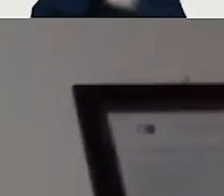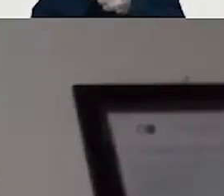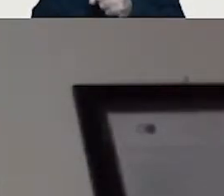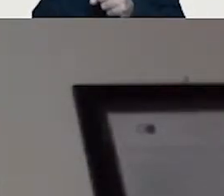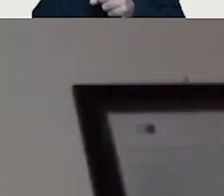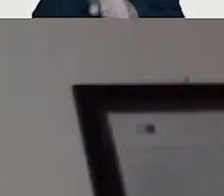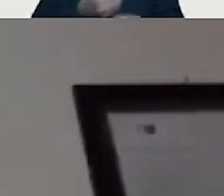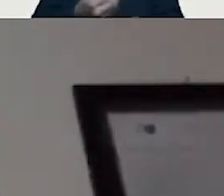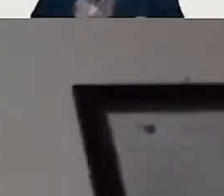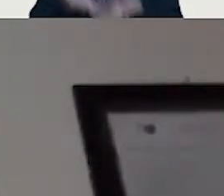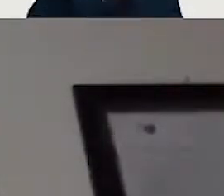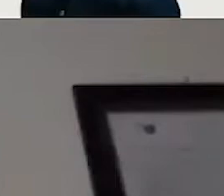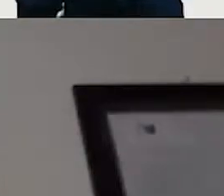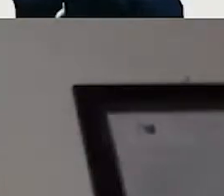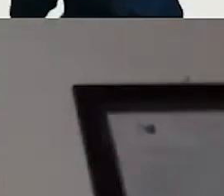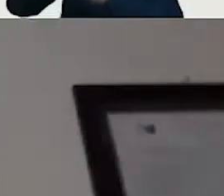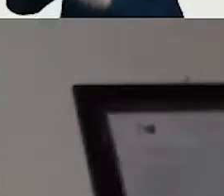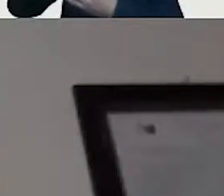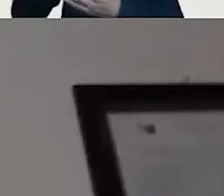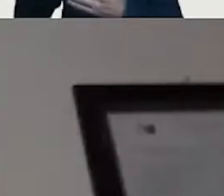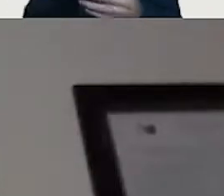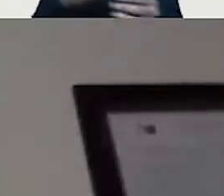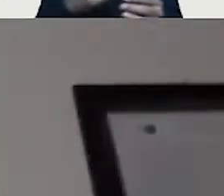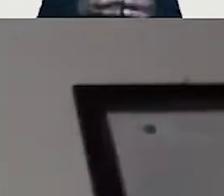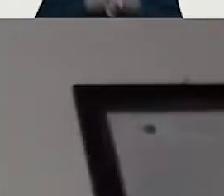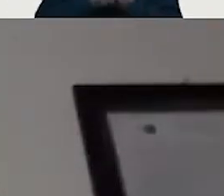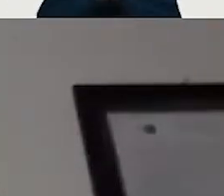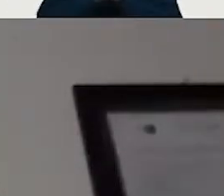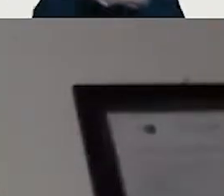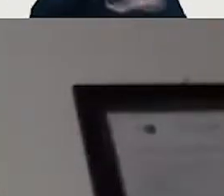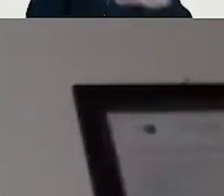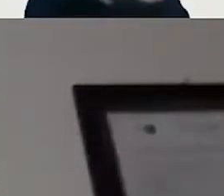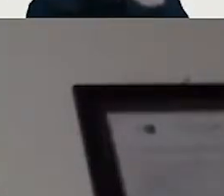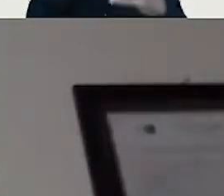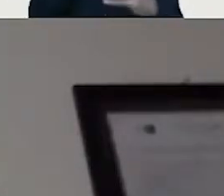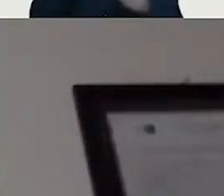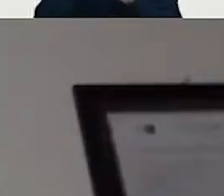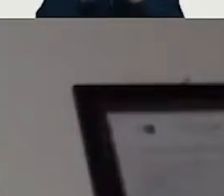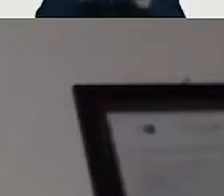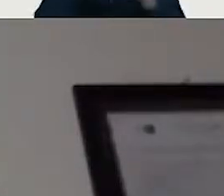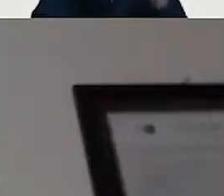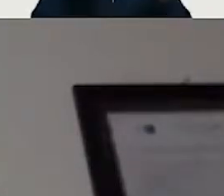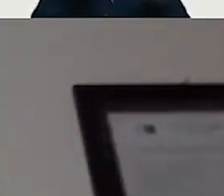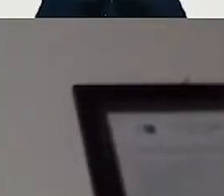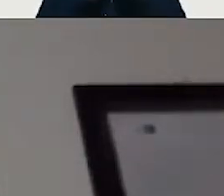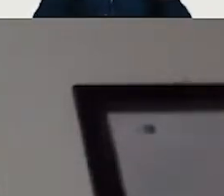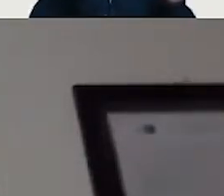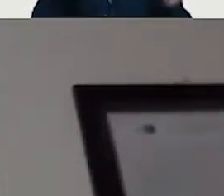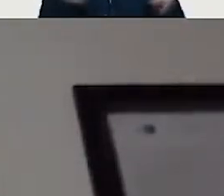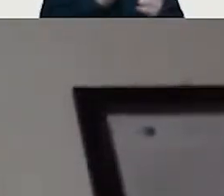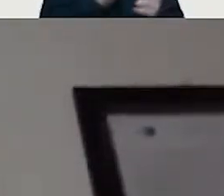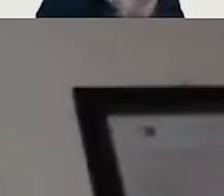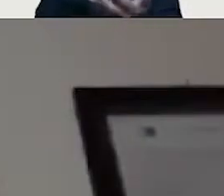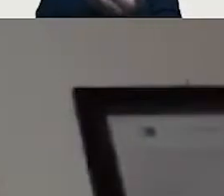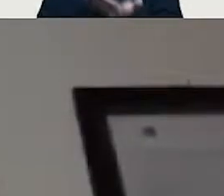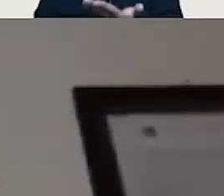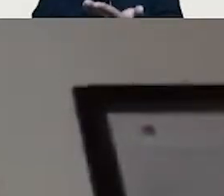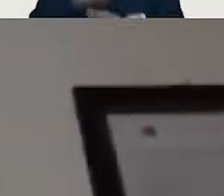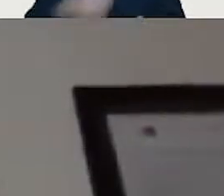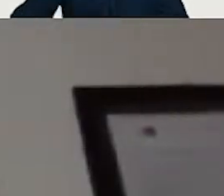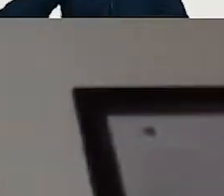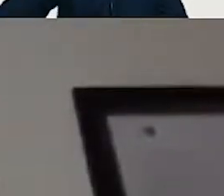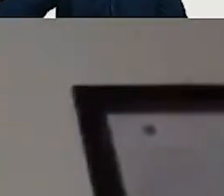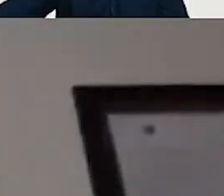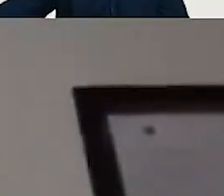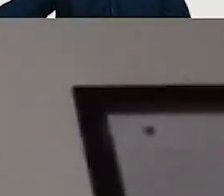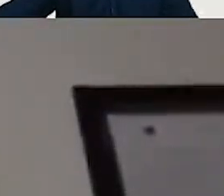tanganmu kami mohon doa ini di dalam nama Yesus jurus'lamat dan perebusan Amin baik sudah